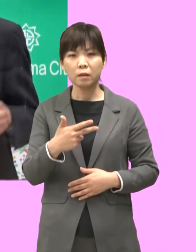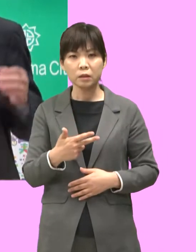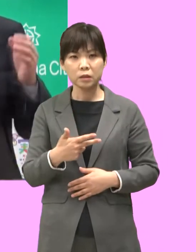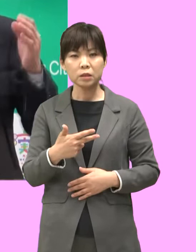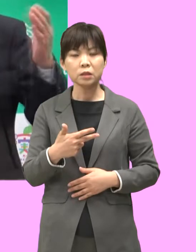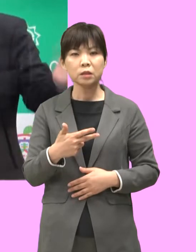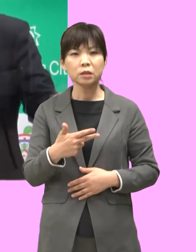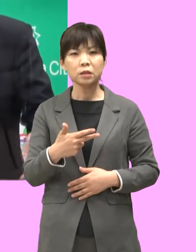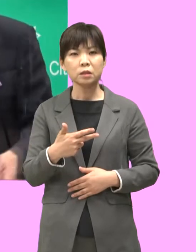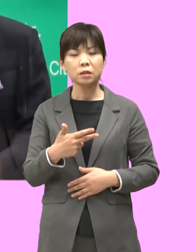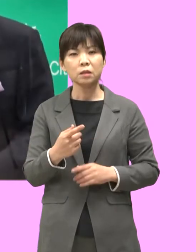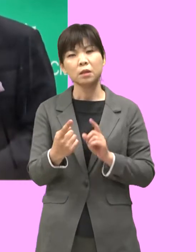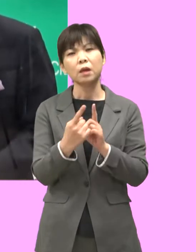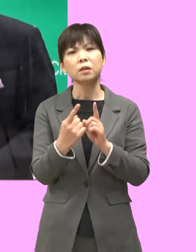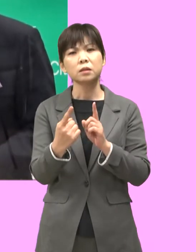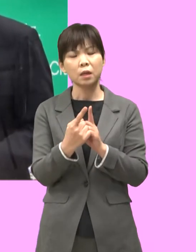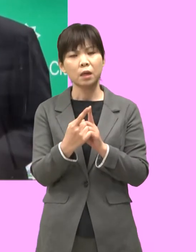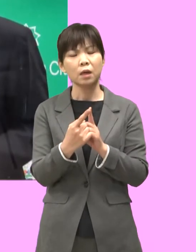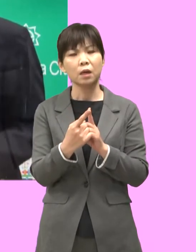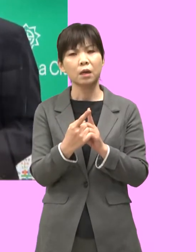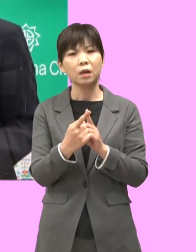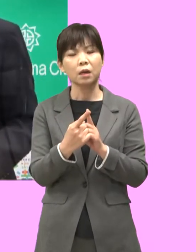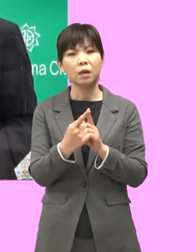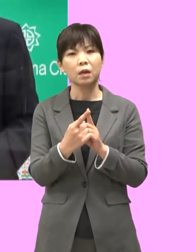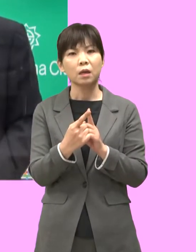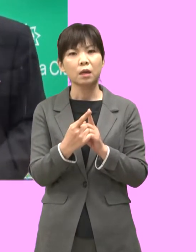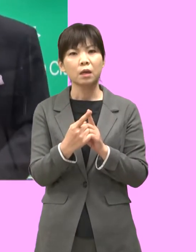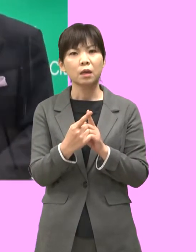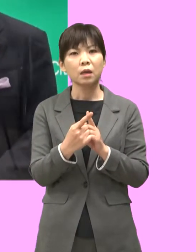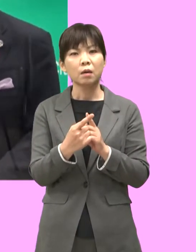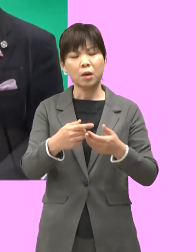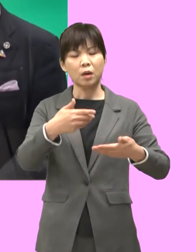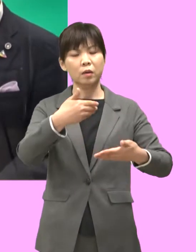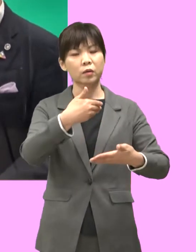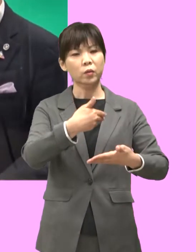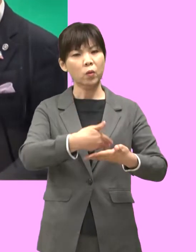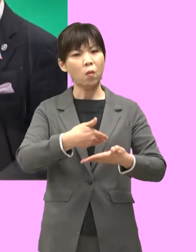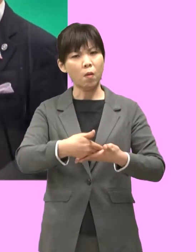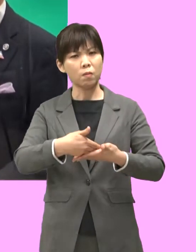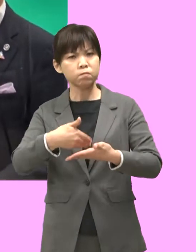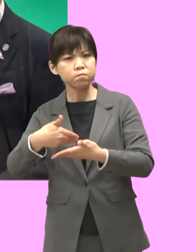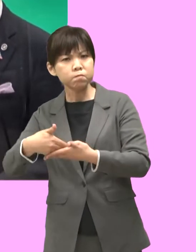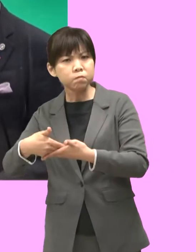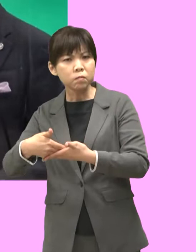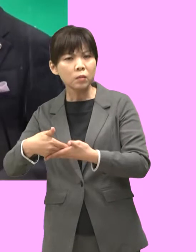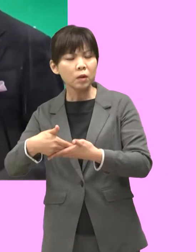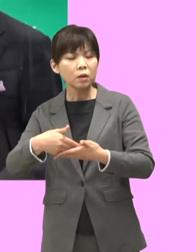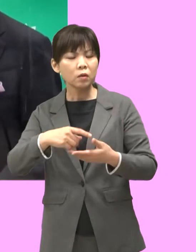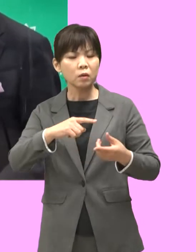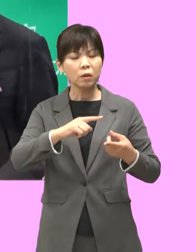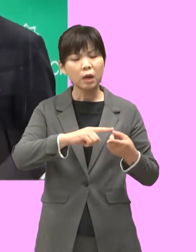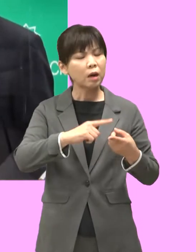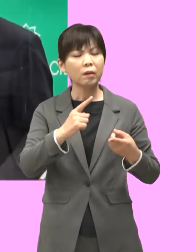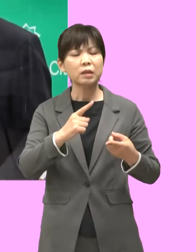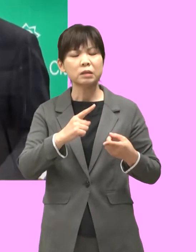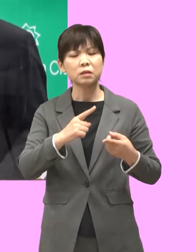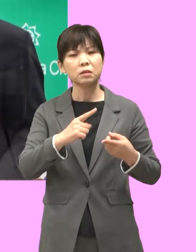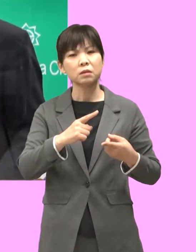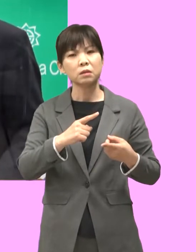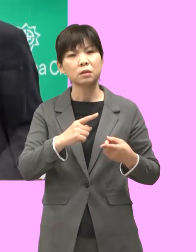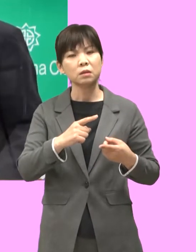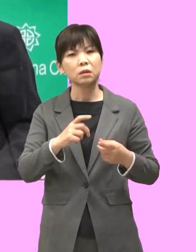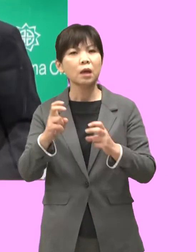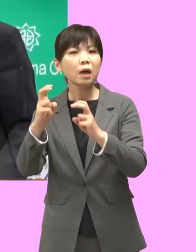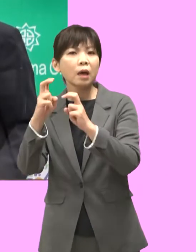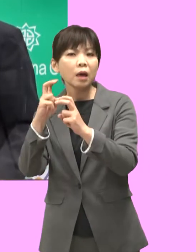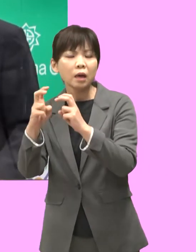市にこういうことをやってくれとかですね、こういうのはですね、基本的には我々としてはこれ対象外ということで、あくまでも民間事業者が